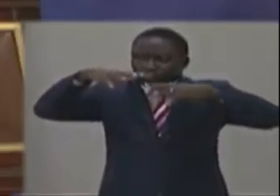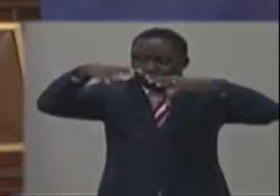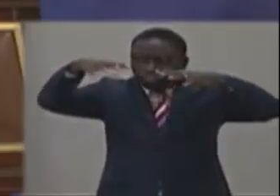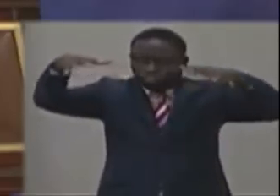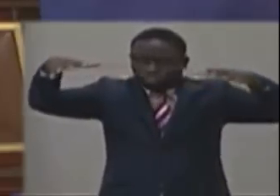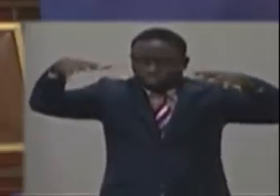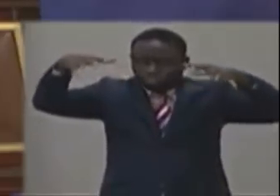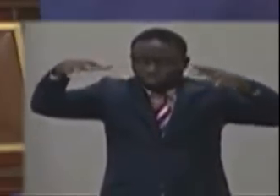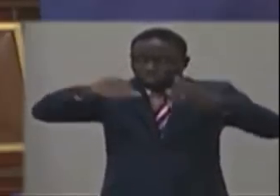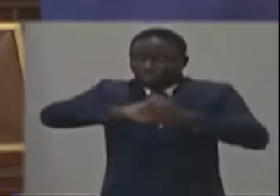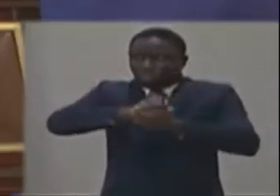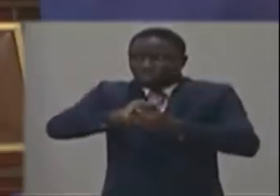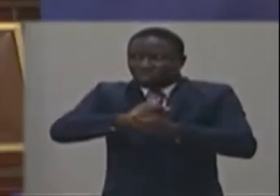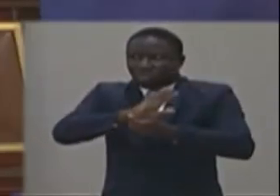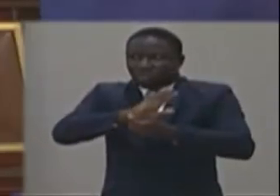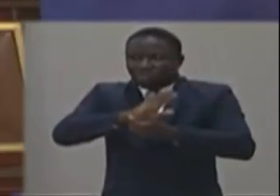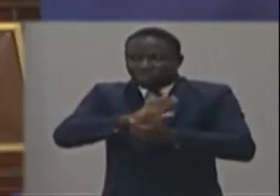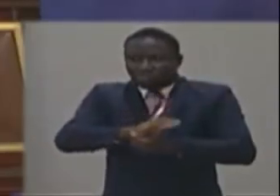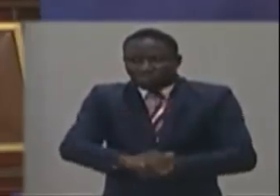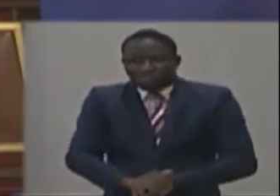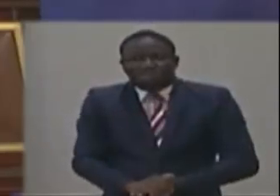le coronavirus.